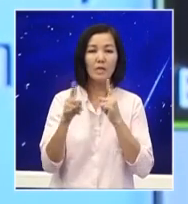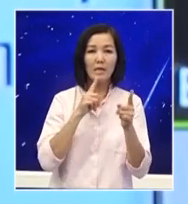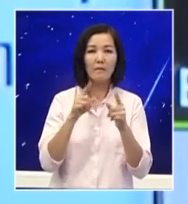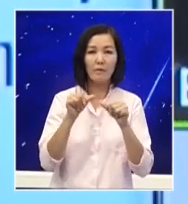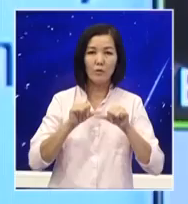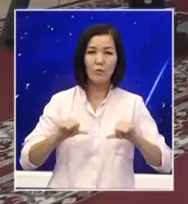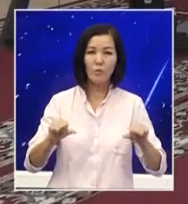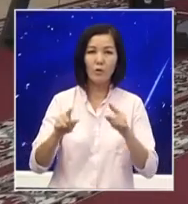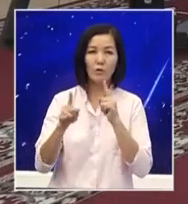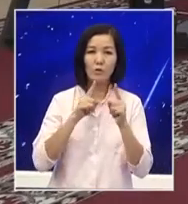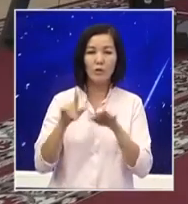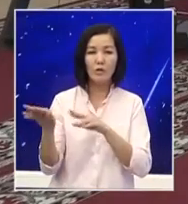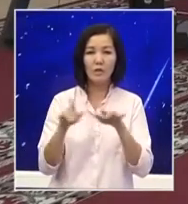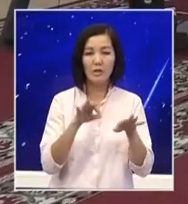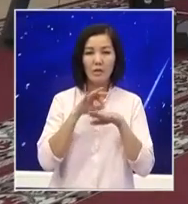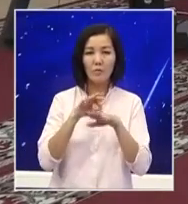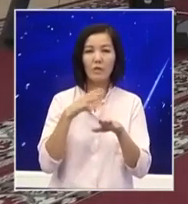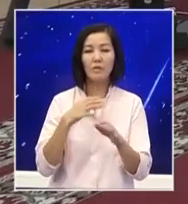конференция дөңгелек үстелдер өтіпті.